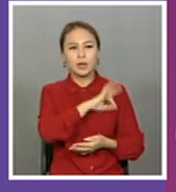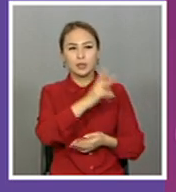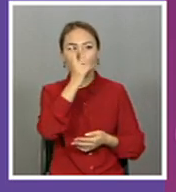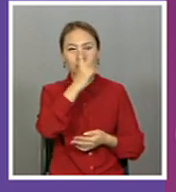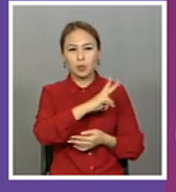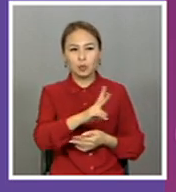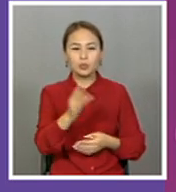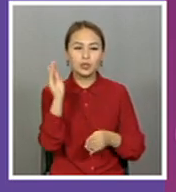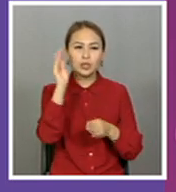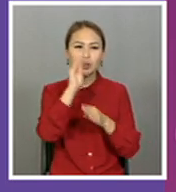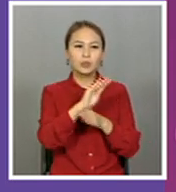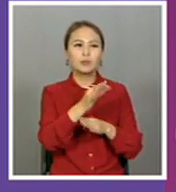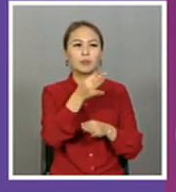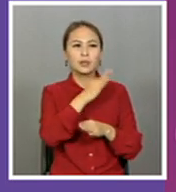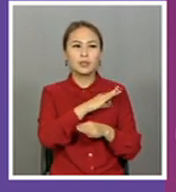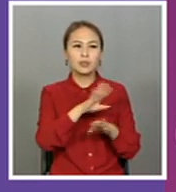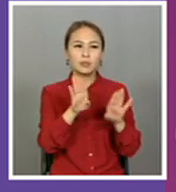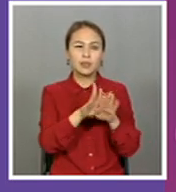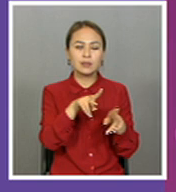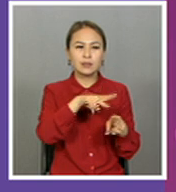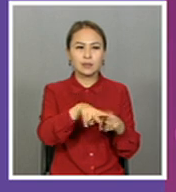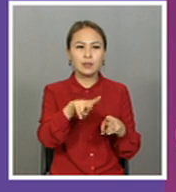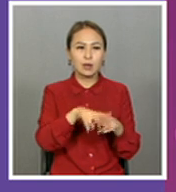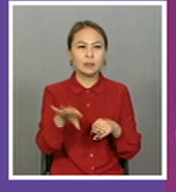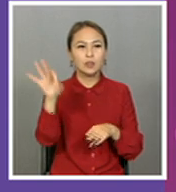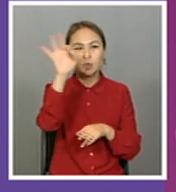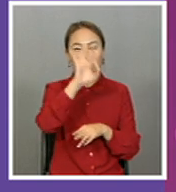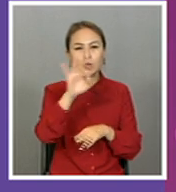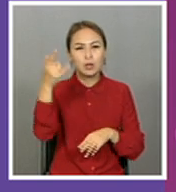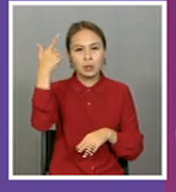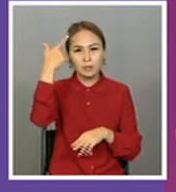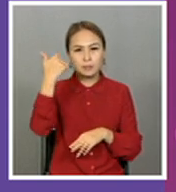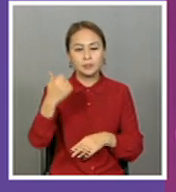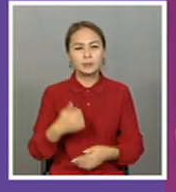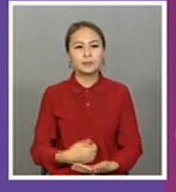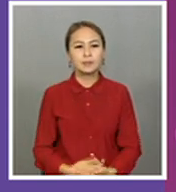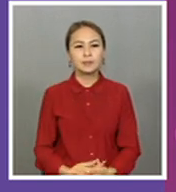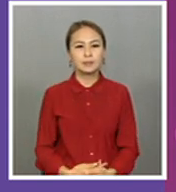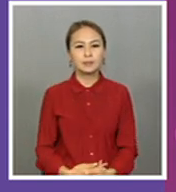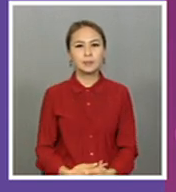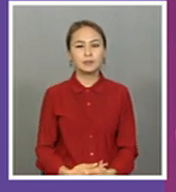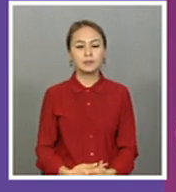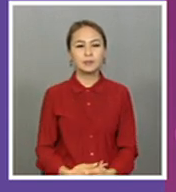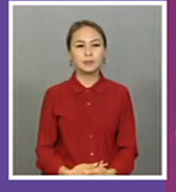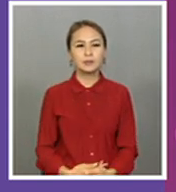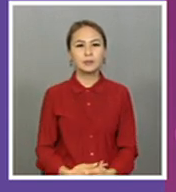желдің пайда болуын және оның пайдасы мен зияны